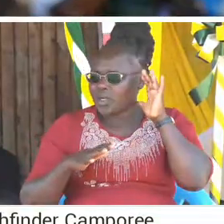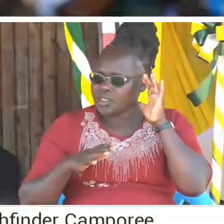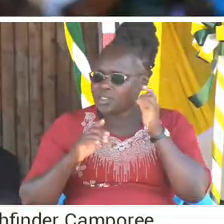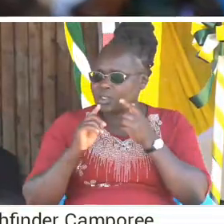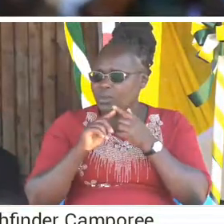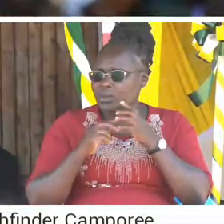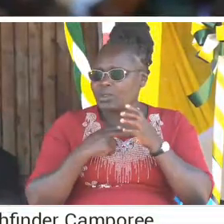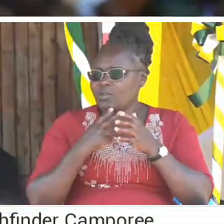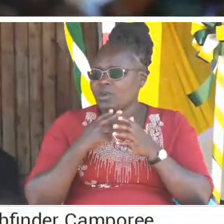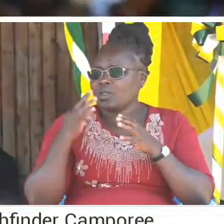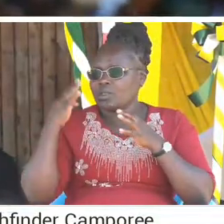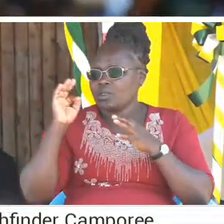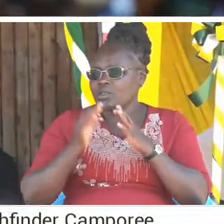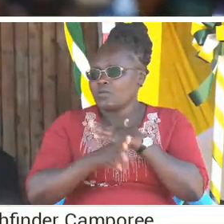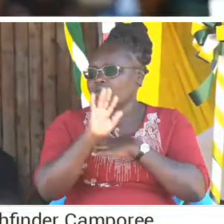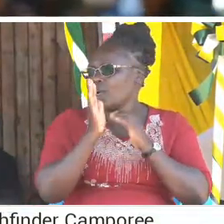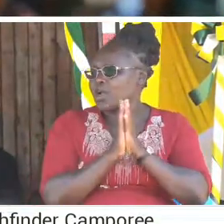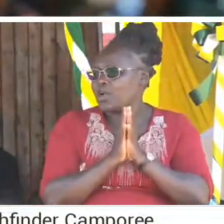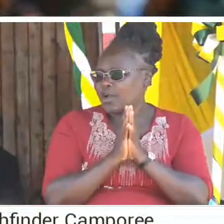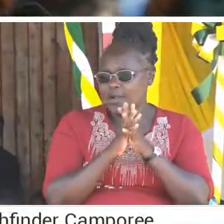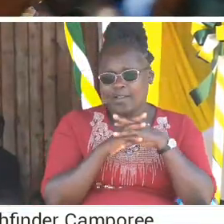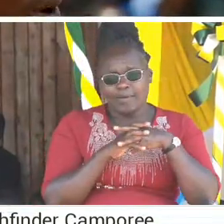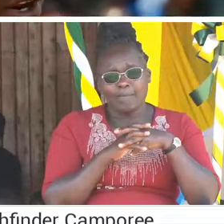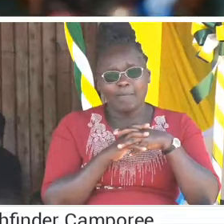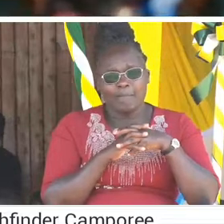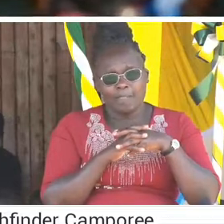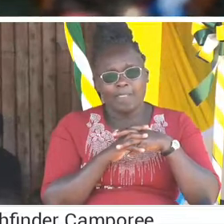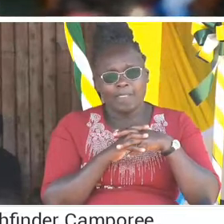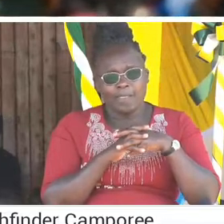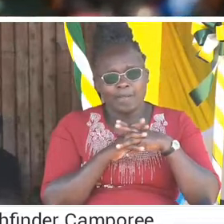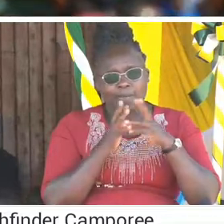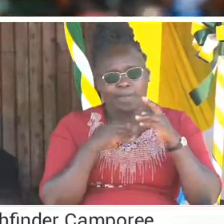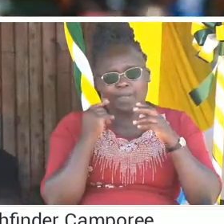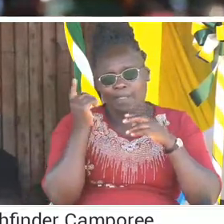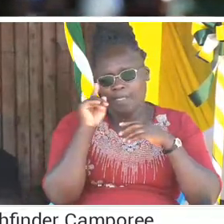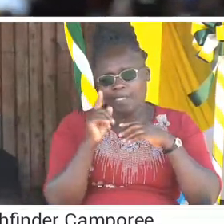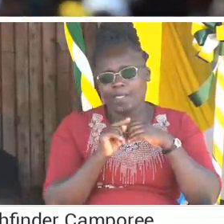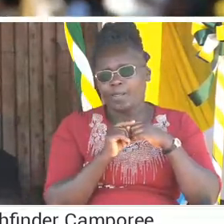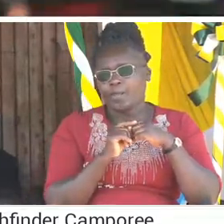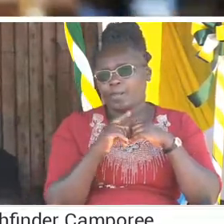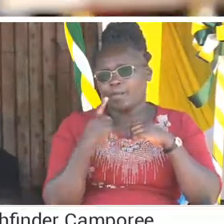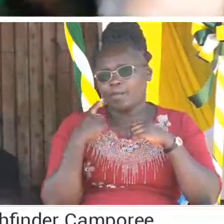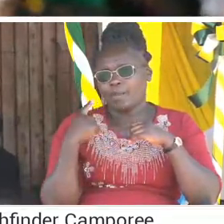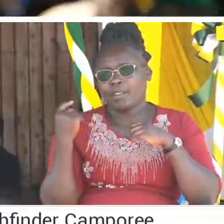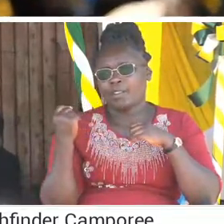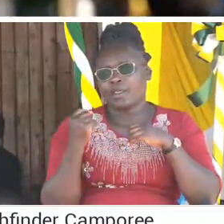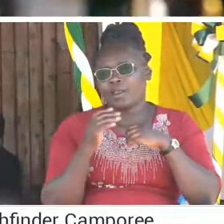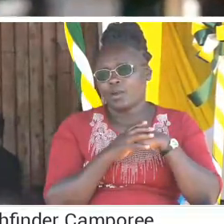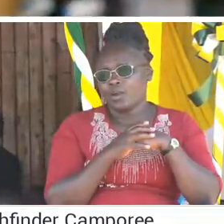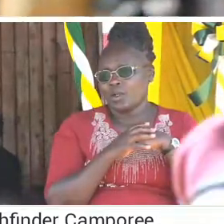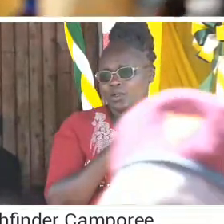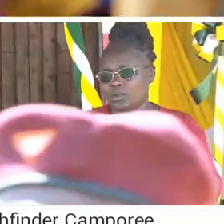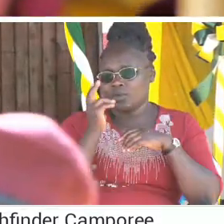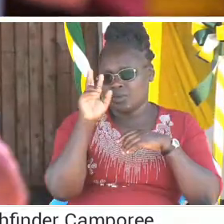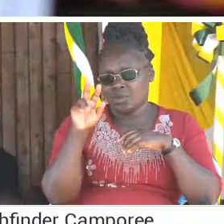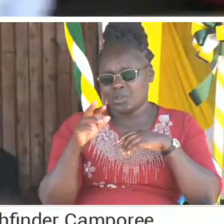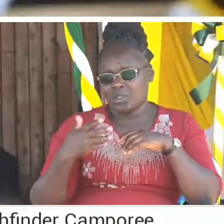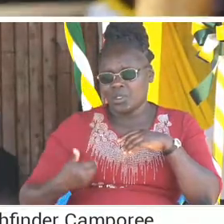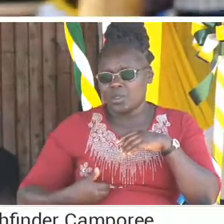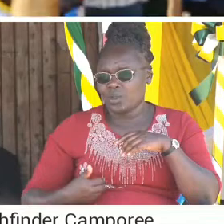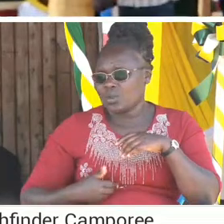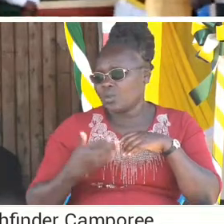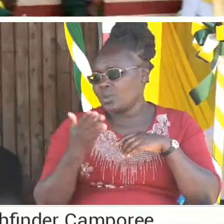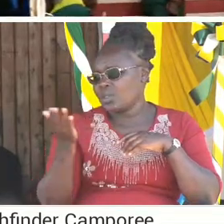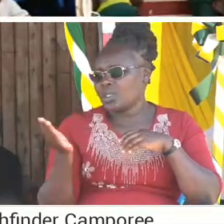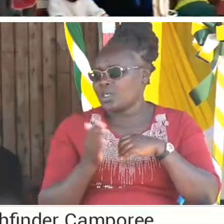wenzetu waisikie sauti ya Bwana. Natamani vijana wa mlioko hapa wa Pathfinder, tuwasaidie Pathfinder wenzetu waache